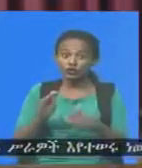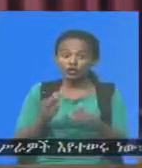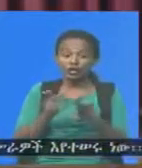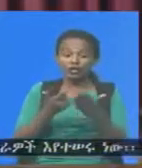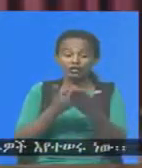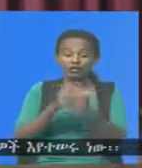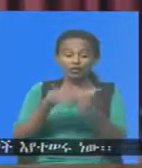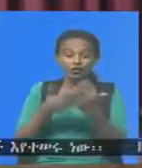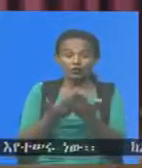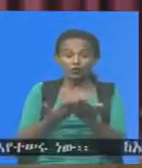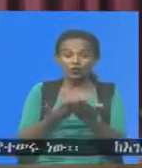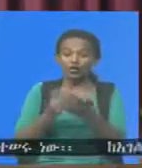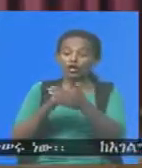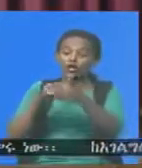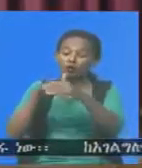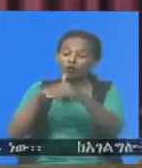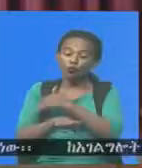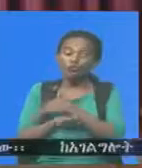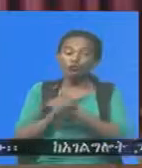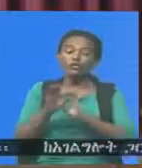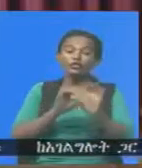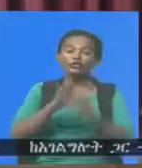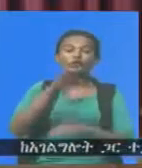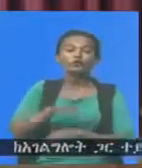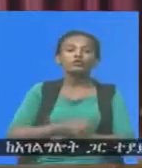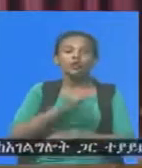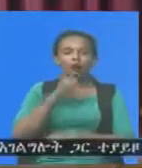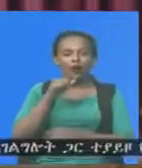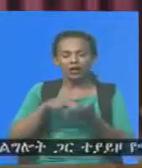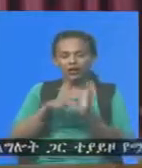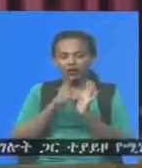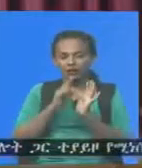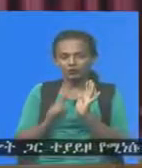ኢንፍሌሽንም ኢምፖርት መሆኑ ስለማይቀር ማለት